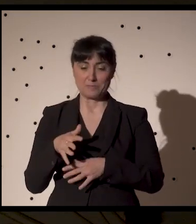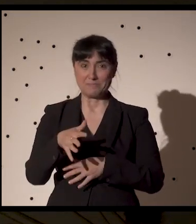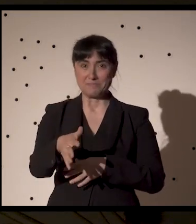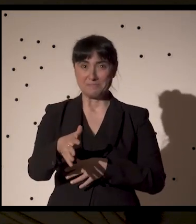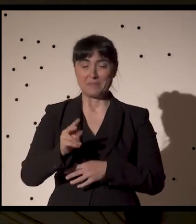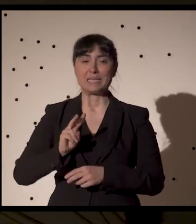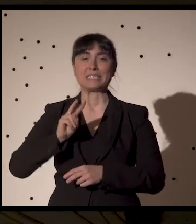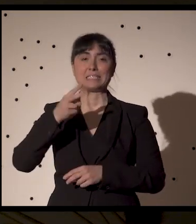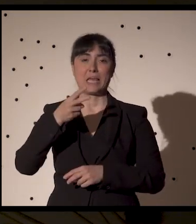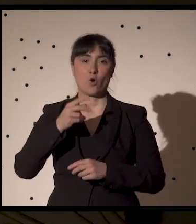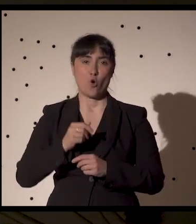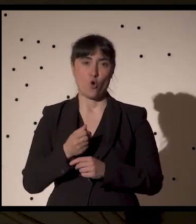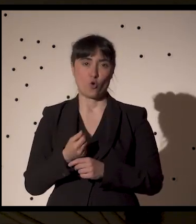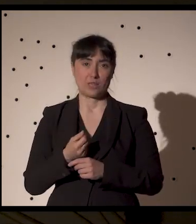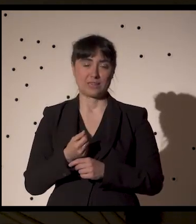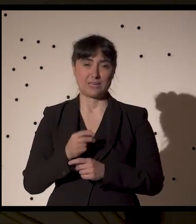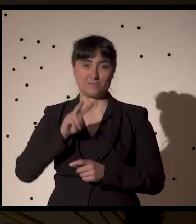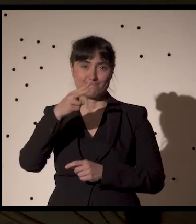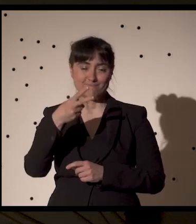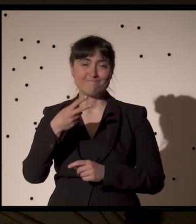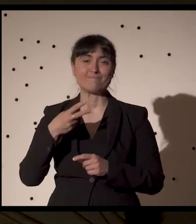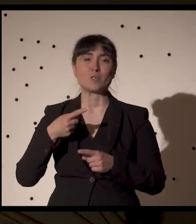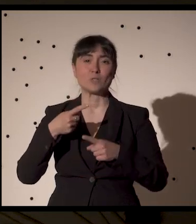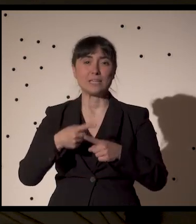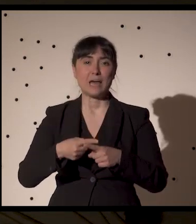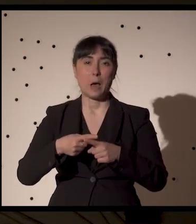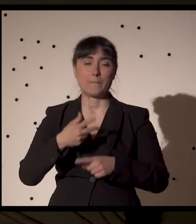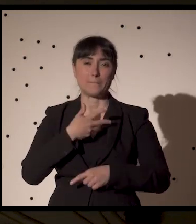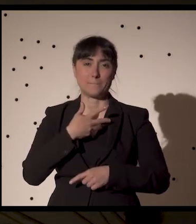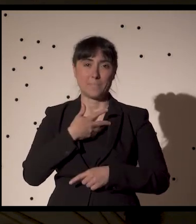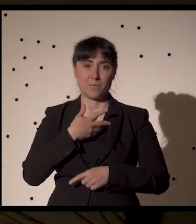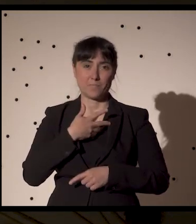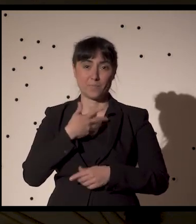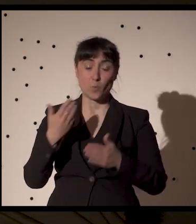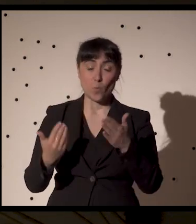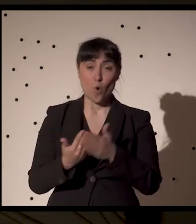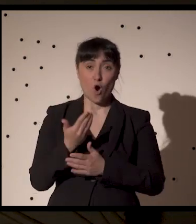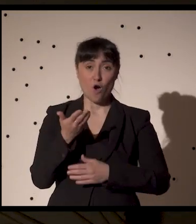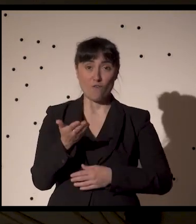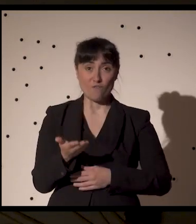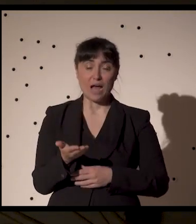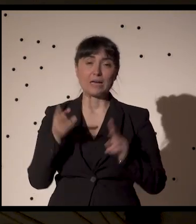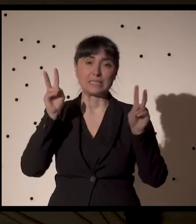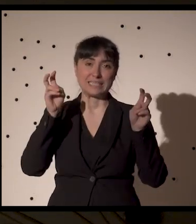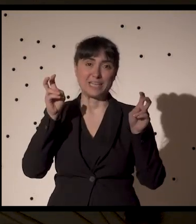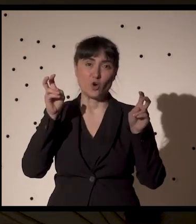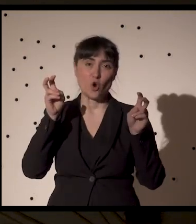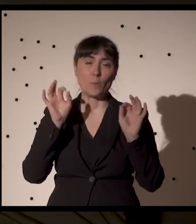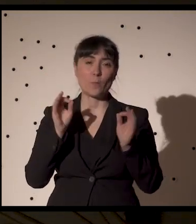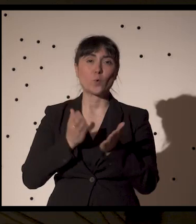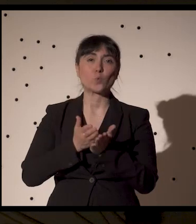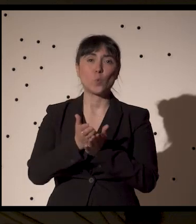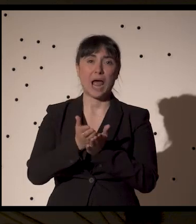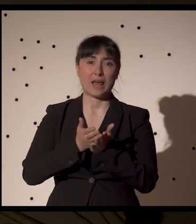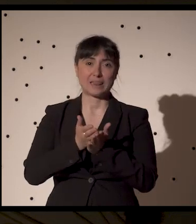agisce in prima avranno un loro sviluppo la nuova tappa coerentemente si intitola Durante